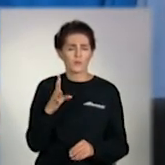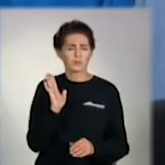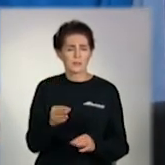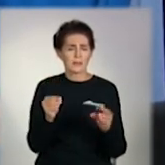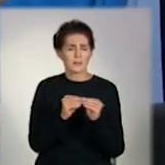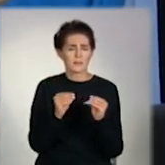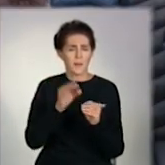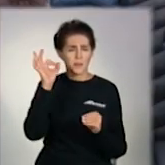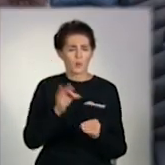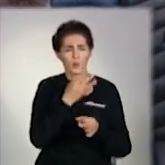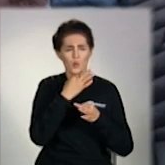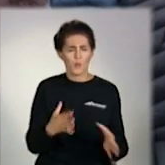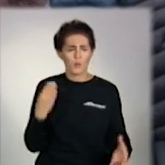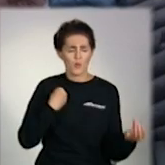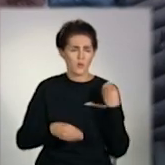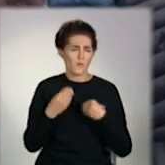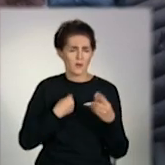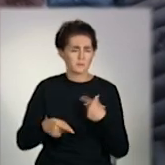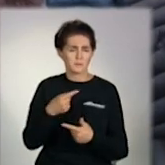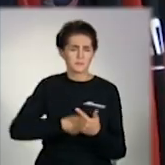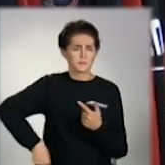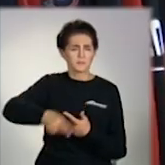скидочка на любые группы товара, и